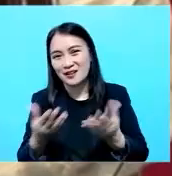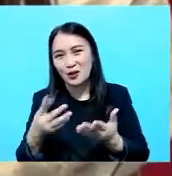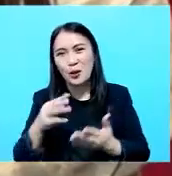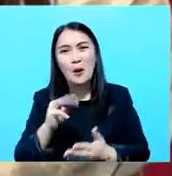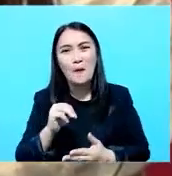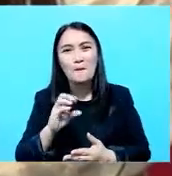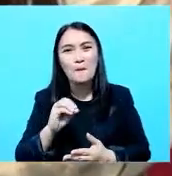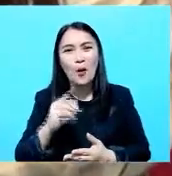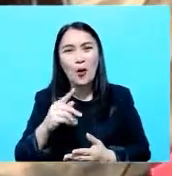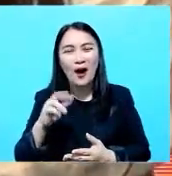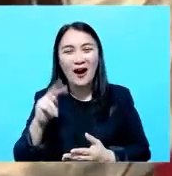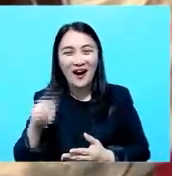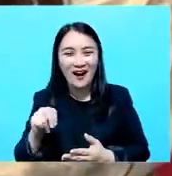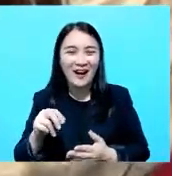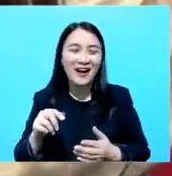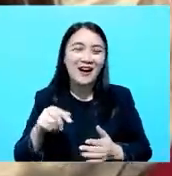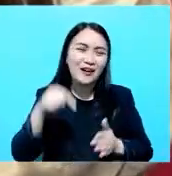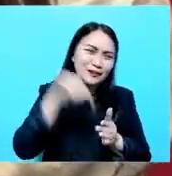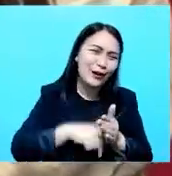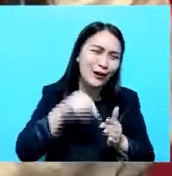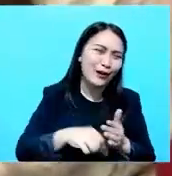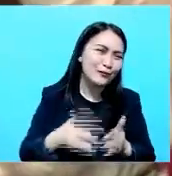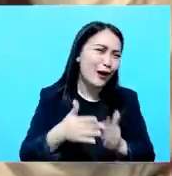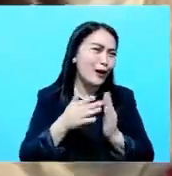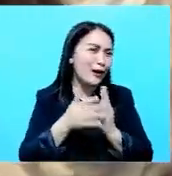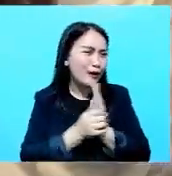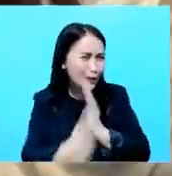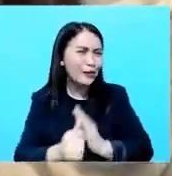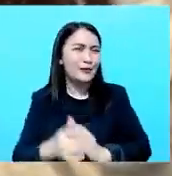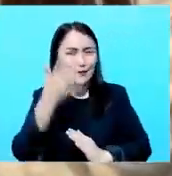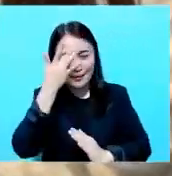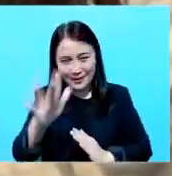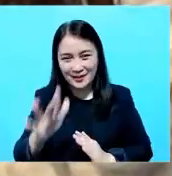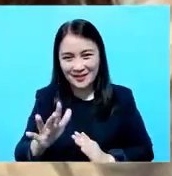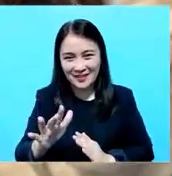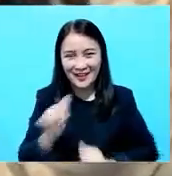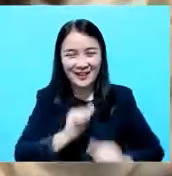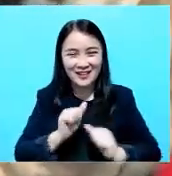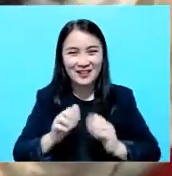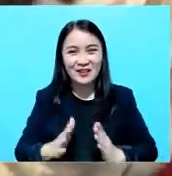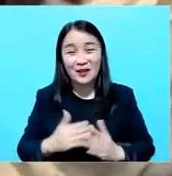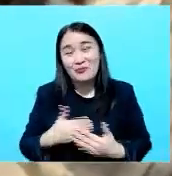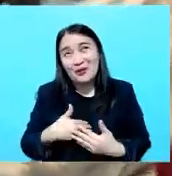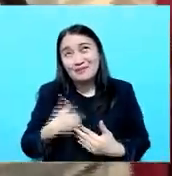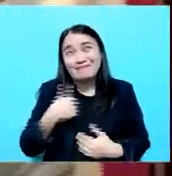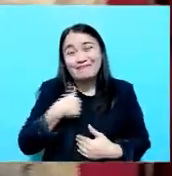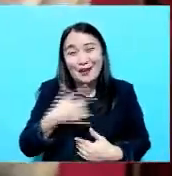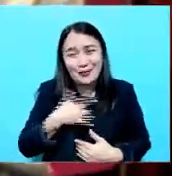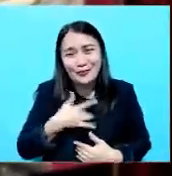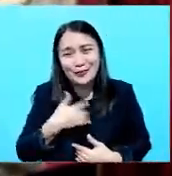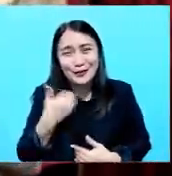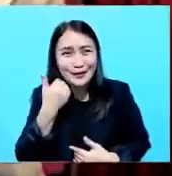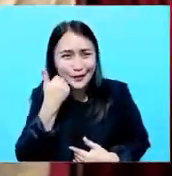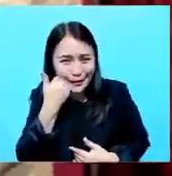rin na actress. Tapos nagulat ako, sinabi mo, meron ka pa palang inhibition sa san actress dito na natanggal ni Mokang.